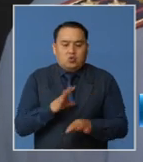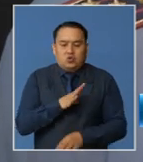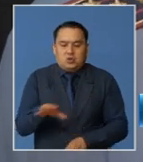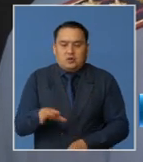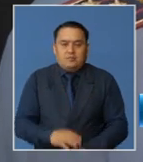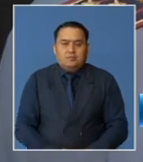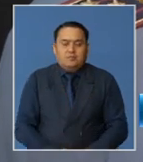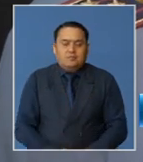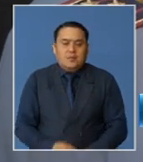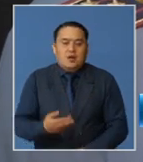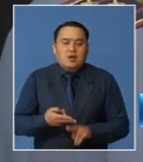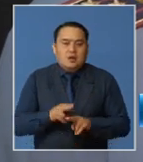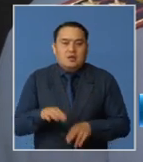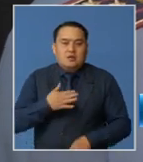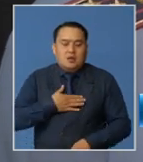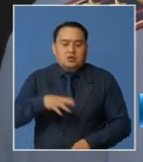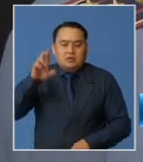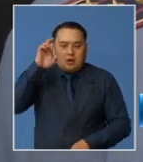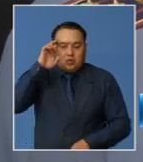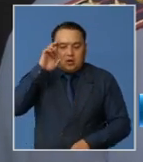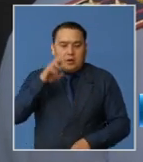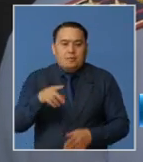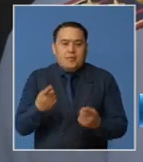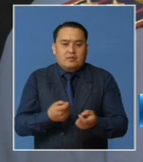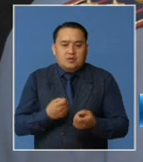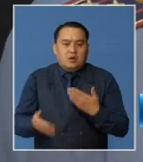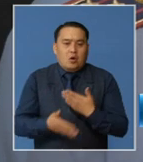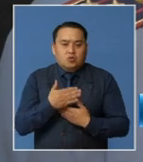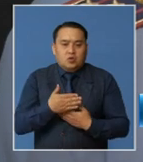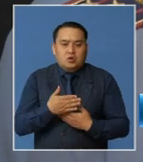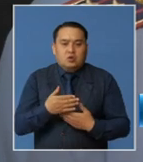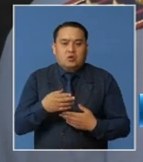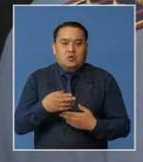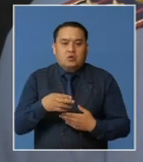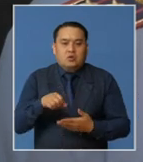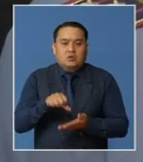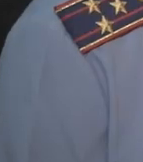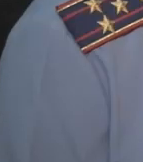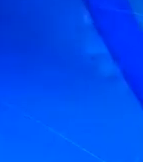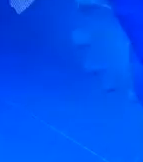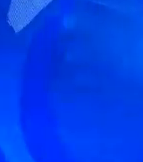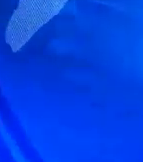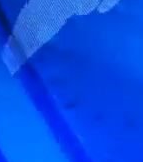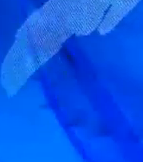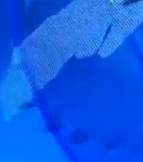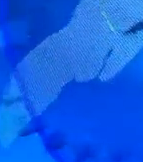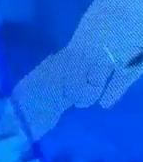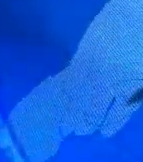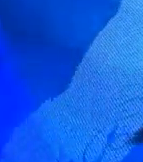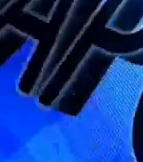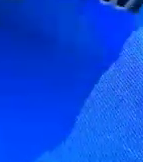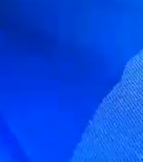уполномоченного органа, а также наши граждане Республики Казахстан привлекают без соответствующего разрешения.